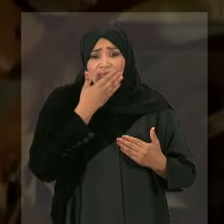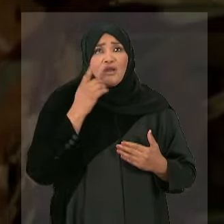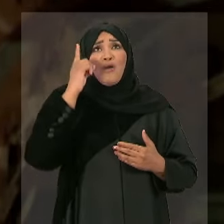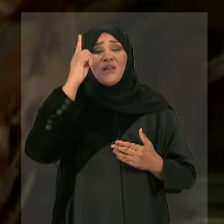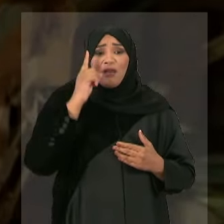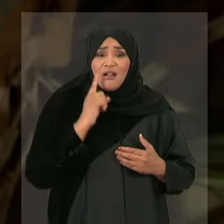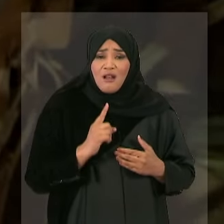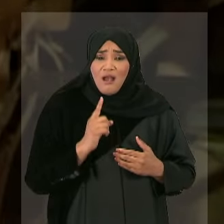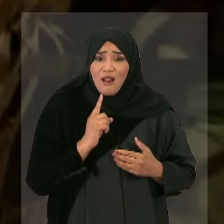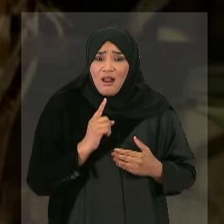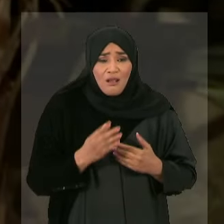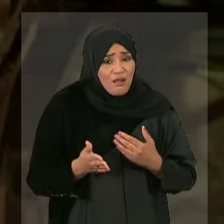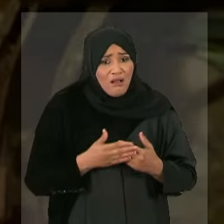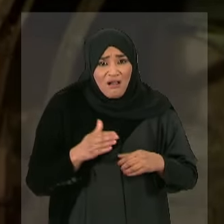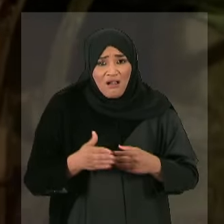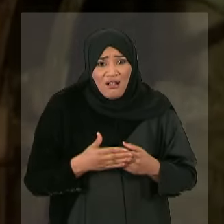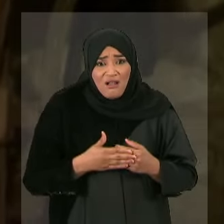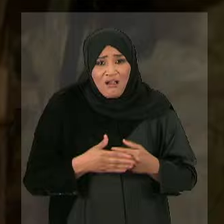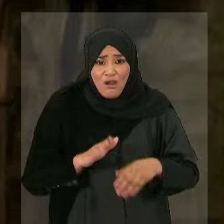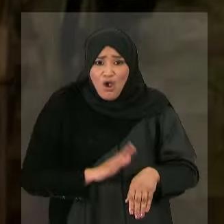الله هو أسهرك رمضان